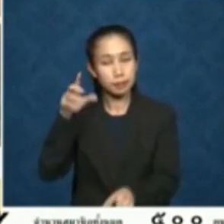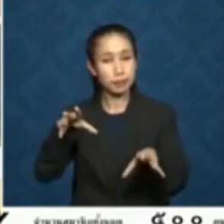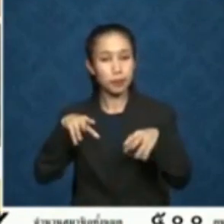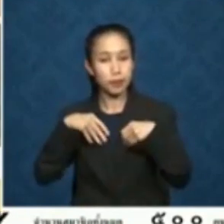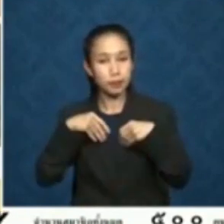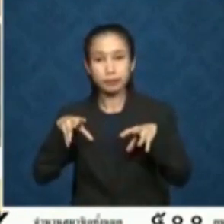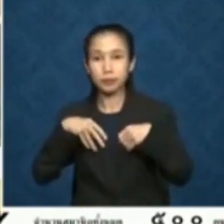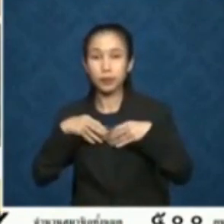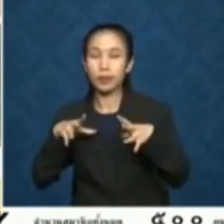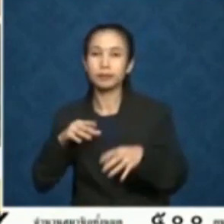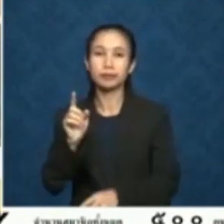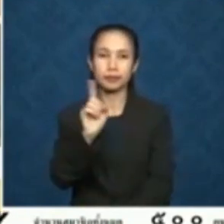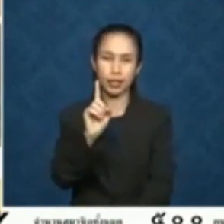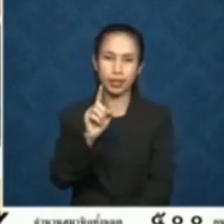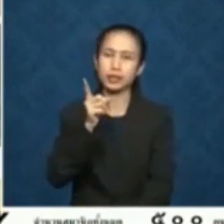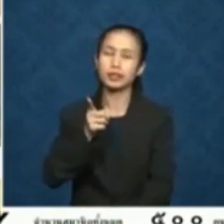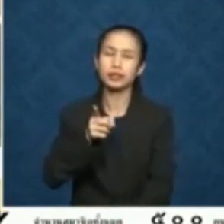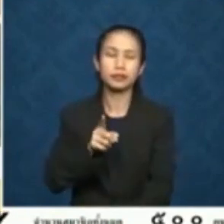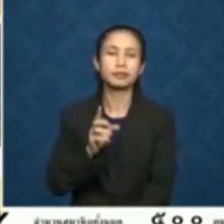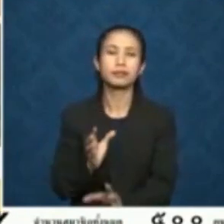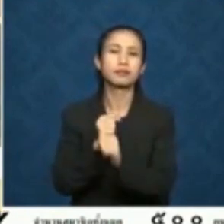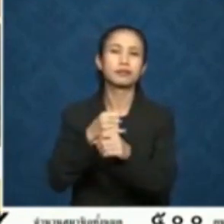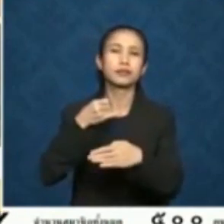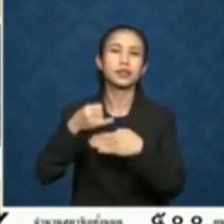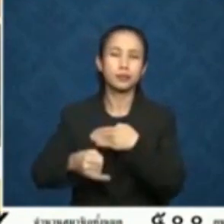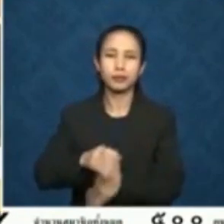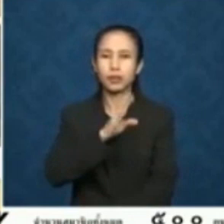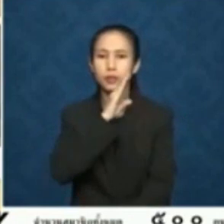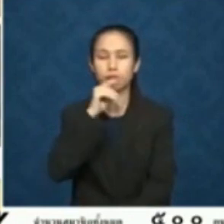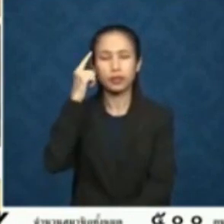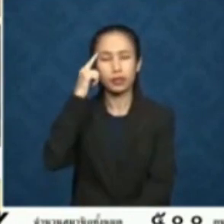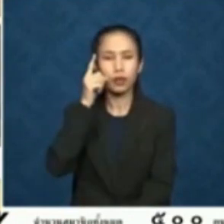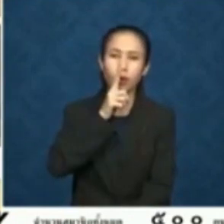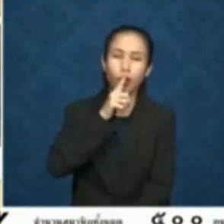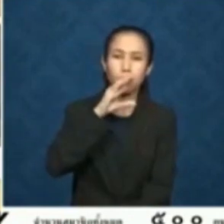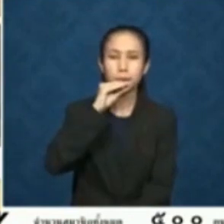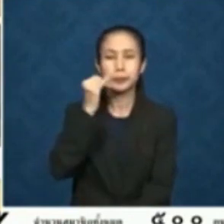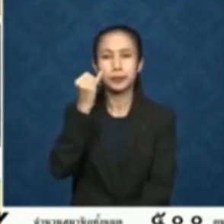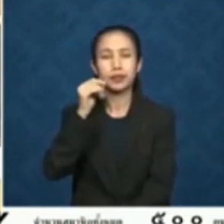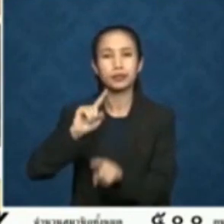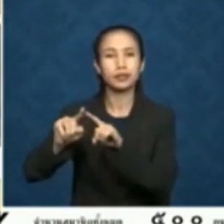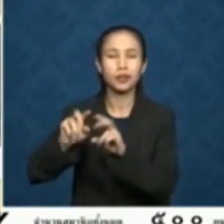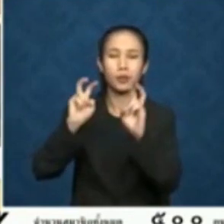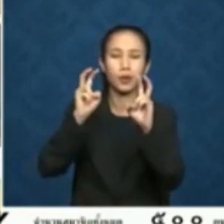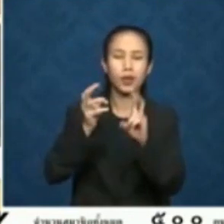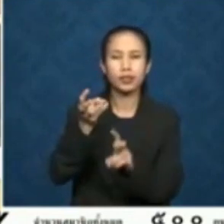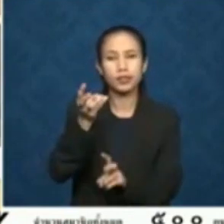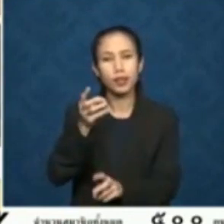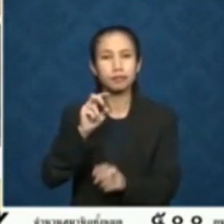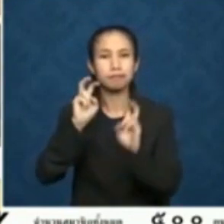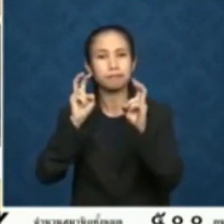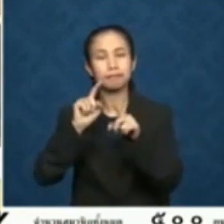กับที่จะให้รัฐมนตรีรับไปหรือไม่ความจริงมีแค่นี้ถ้ามาตัดพ้อต่อว่